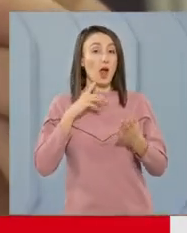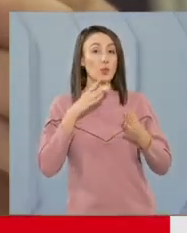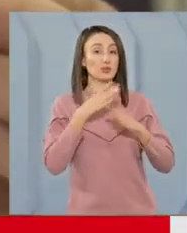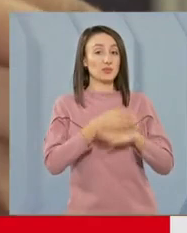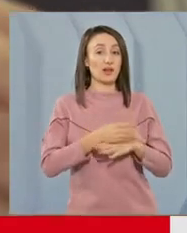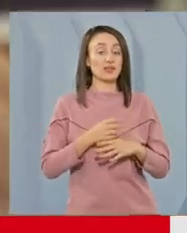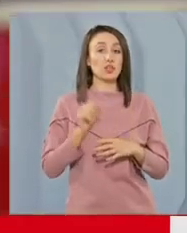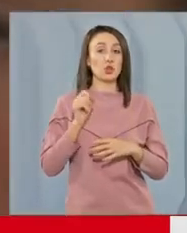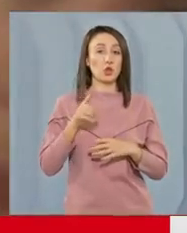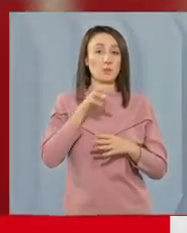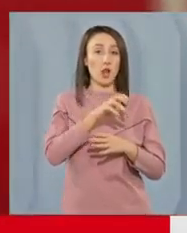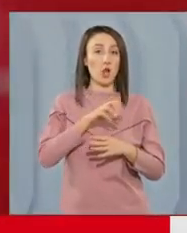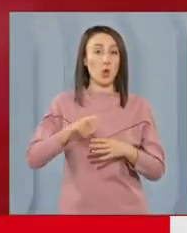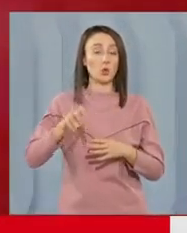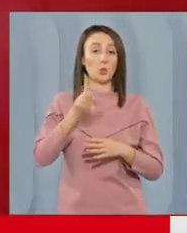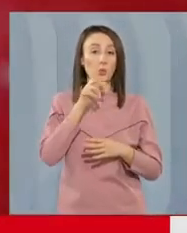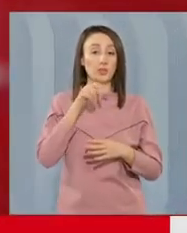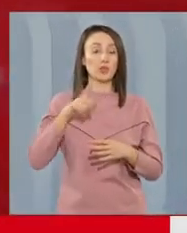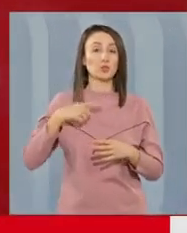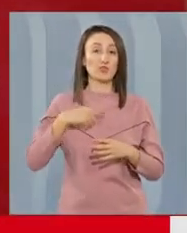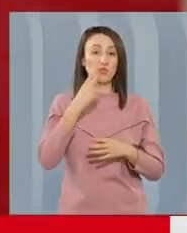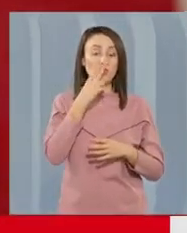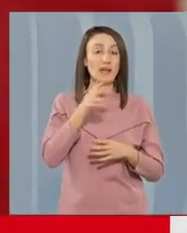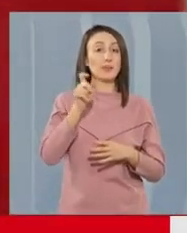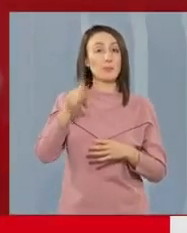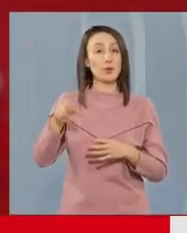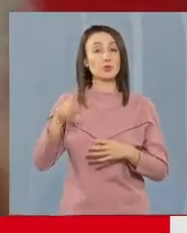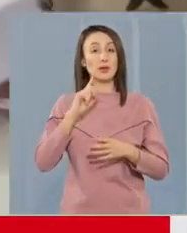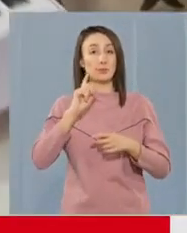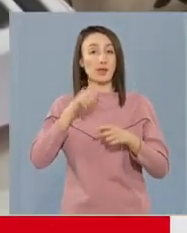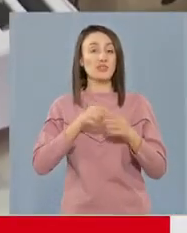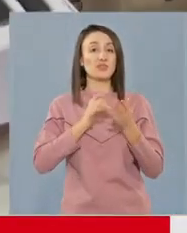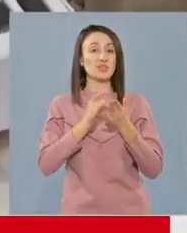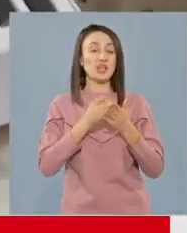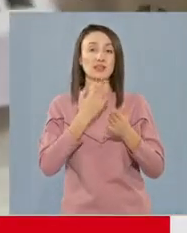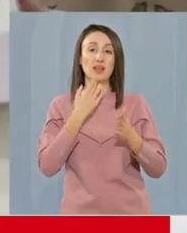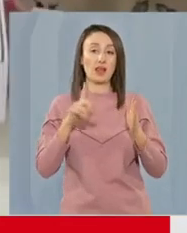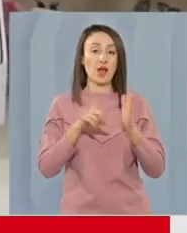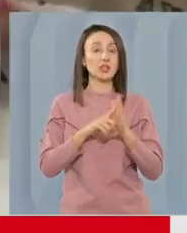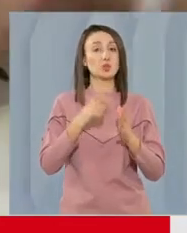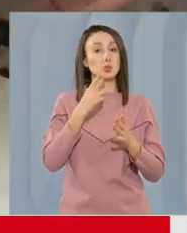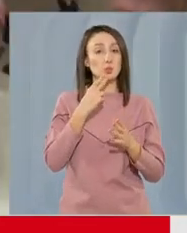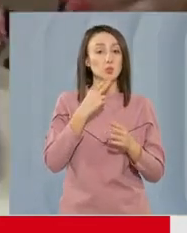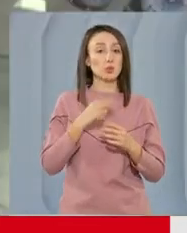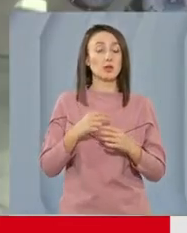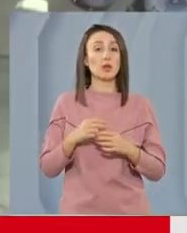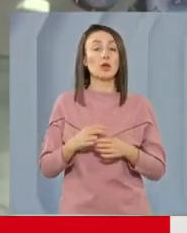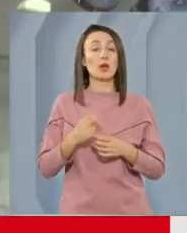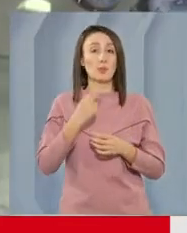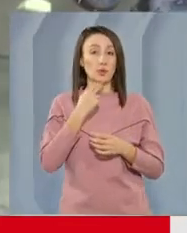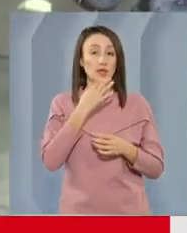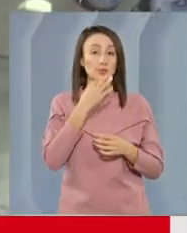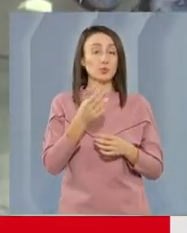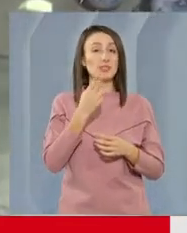în 12 locații unde sunt vizate persoane implicate în comercializarea ilegală de tutun. Anchetatorii spun